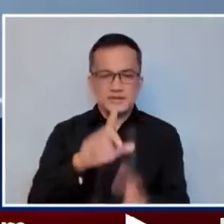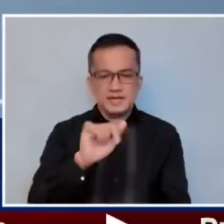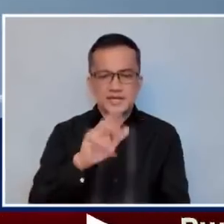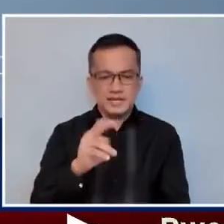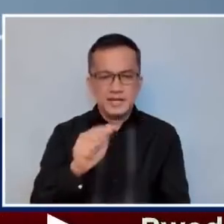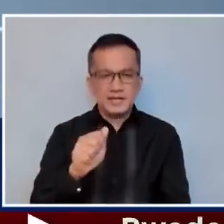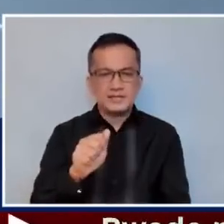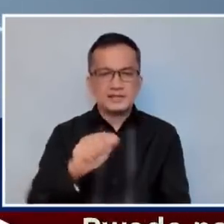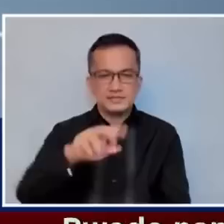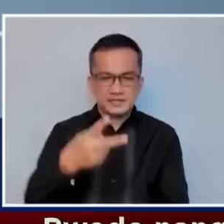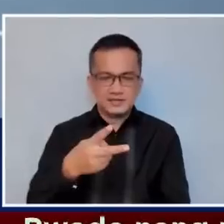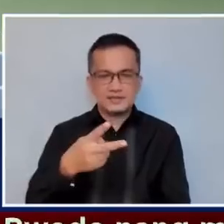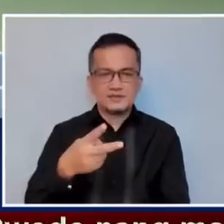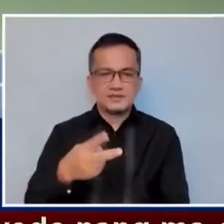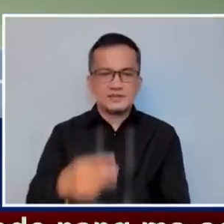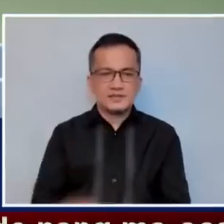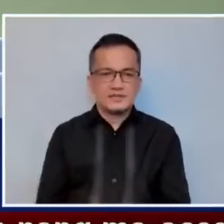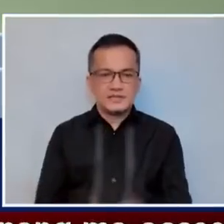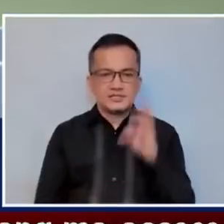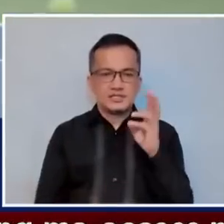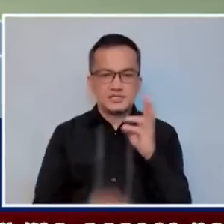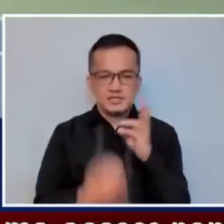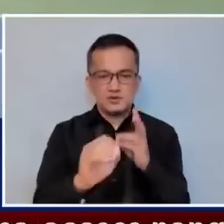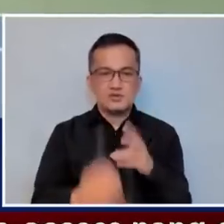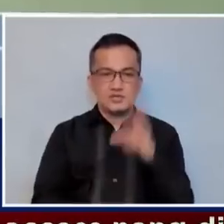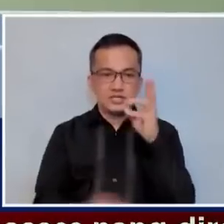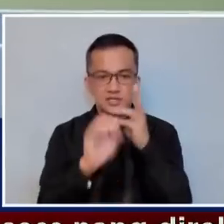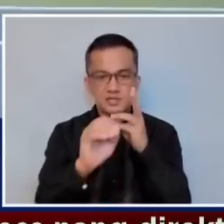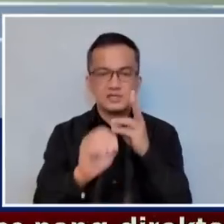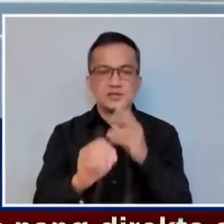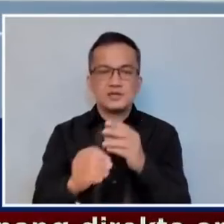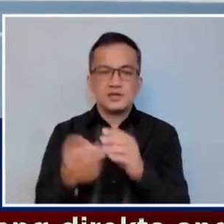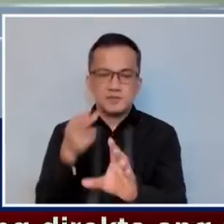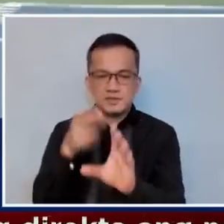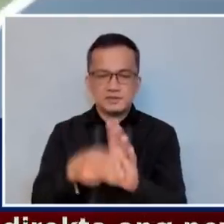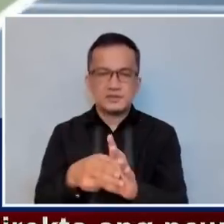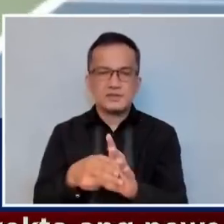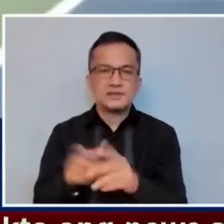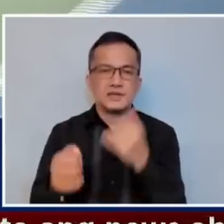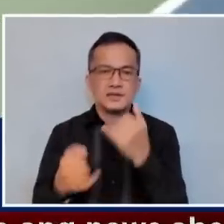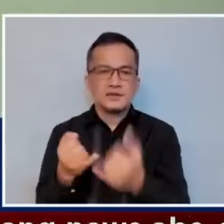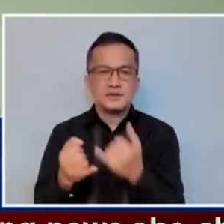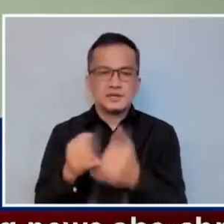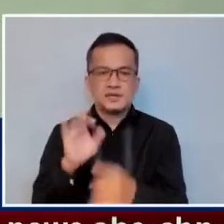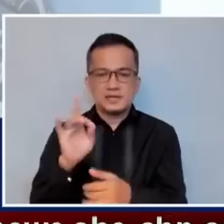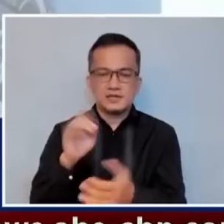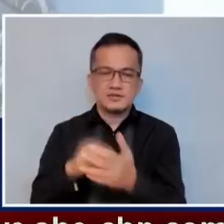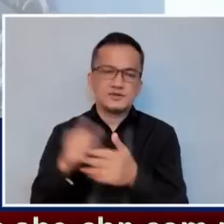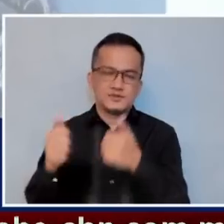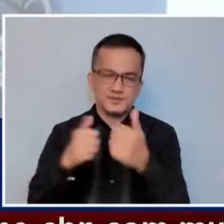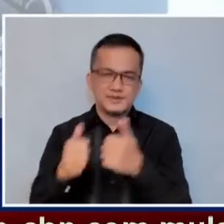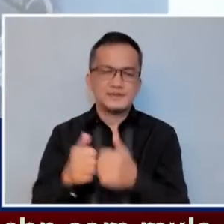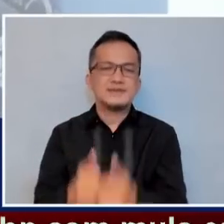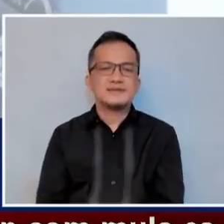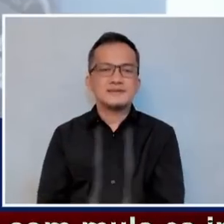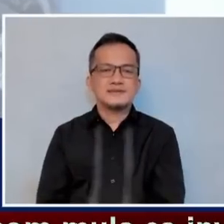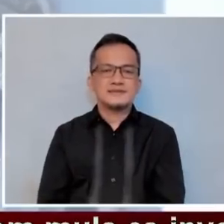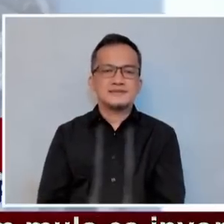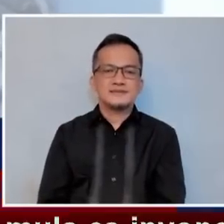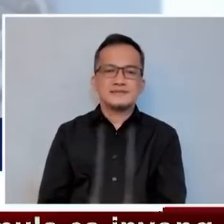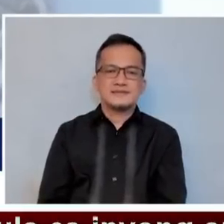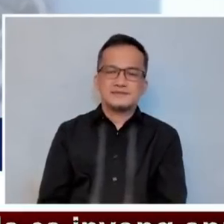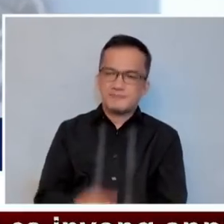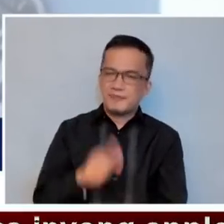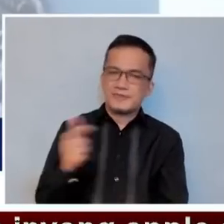round, 6-love-6-love. Kaya pasok na siya sa main draw ng $80,000 tournament. It's a good